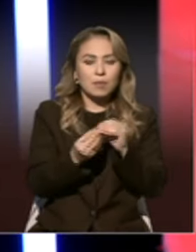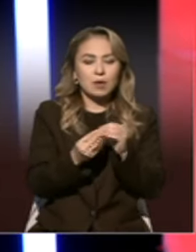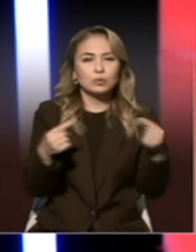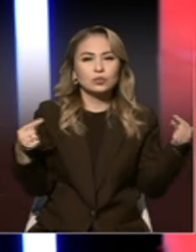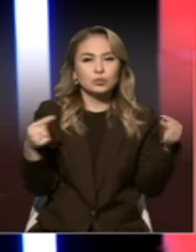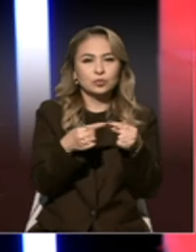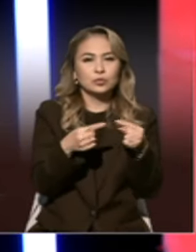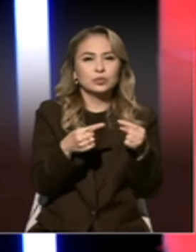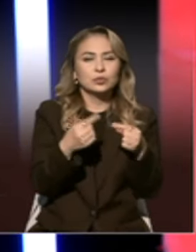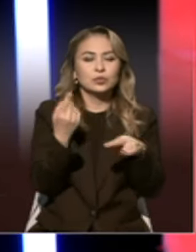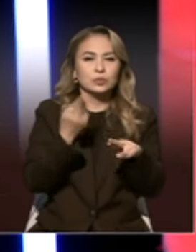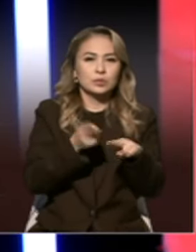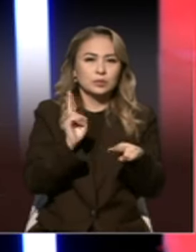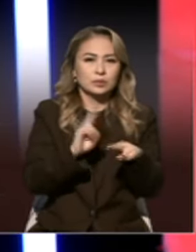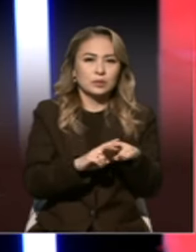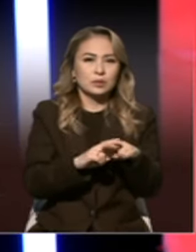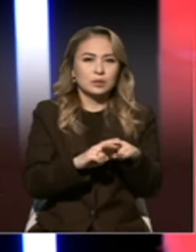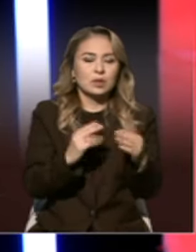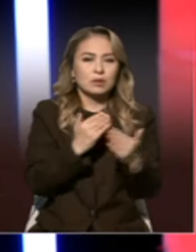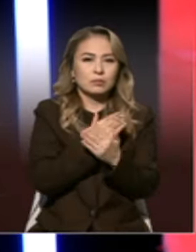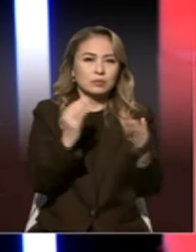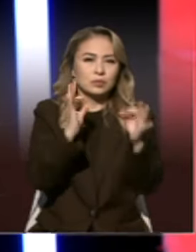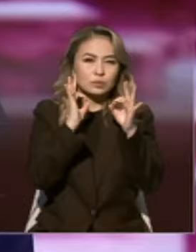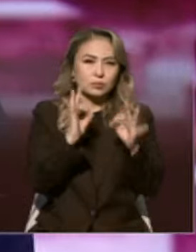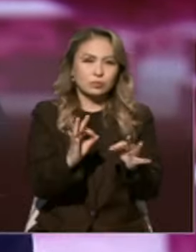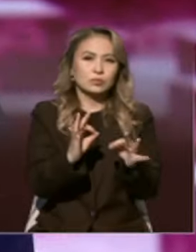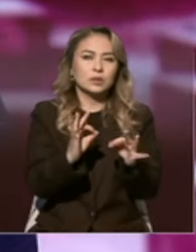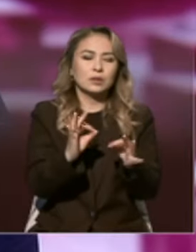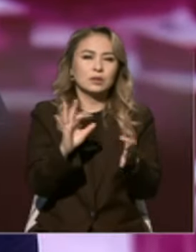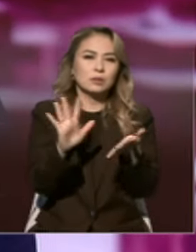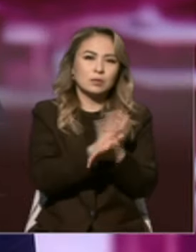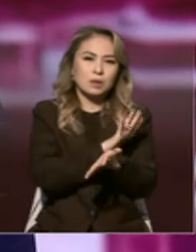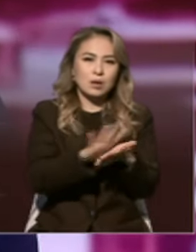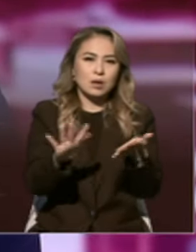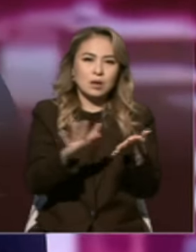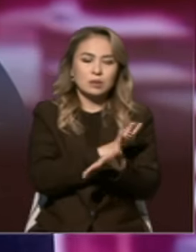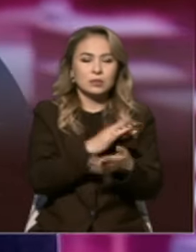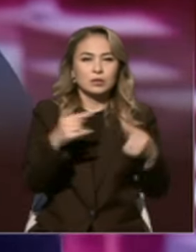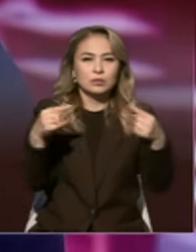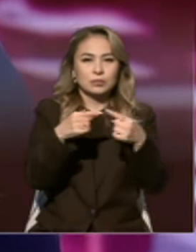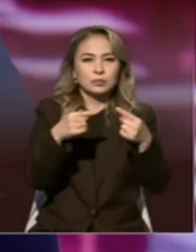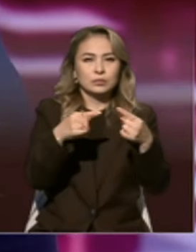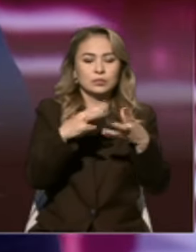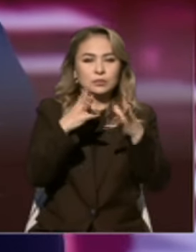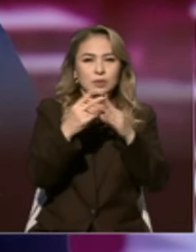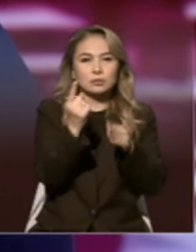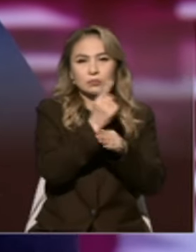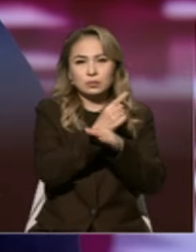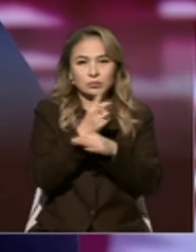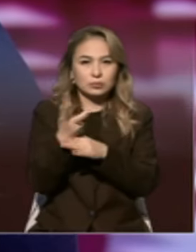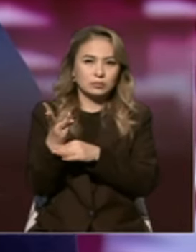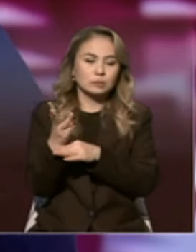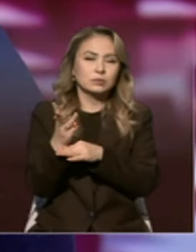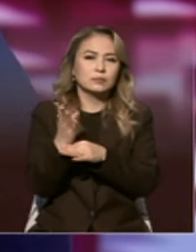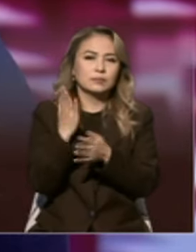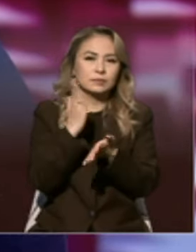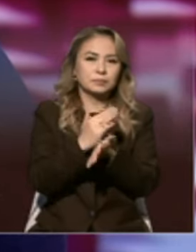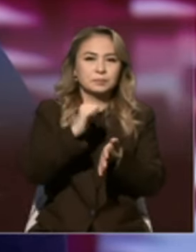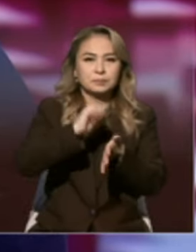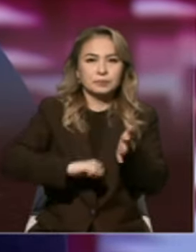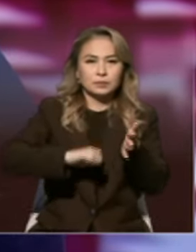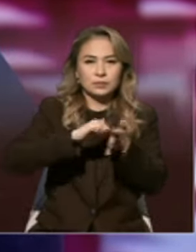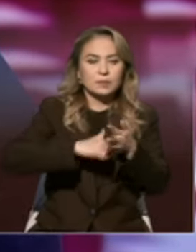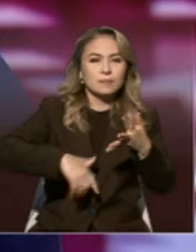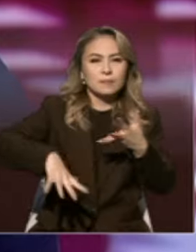түрде. Сосын оларға дұрыс жаңағы грантты көп беруден бастап, бірнеше оның не себептері бар.